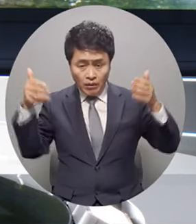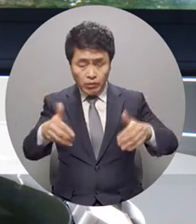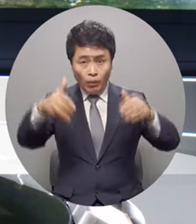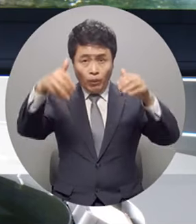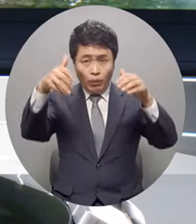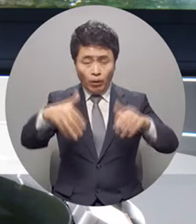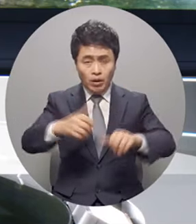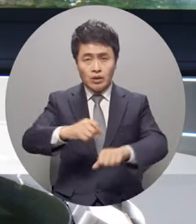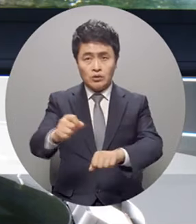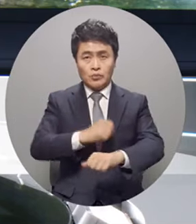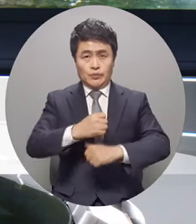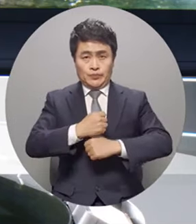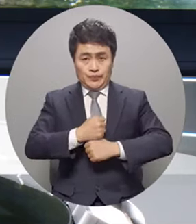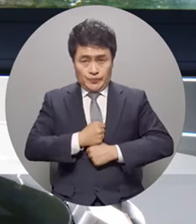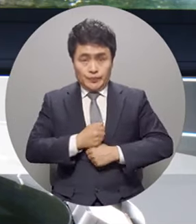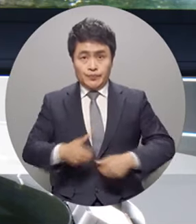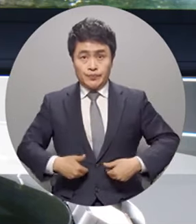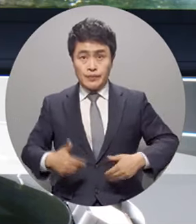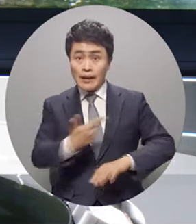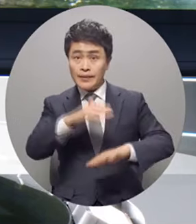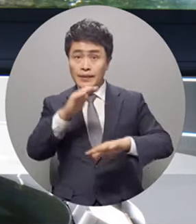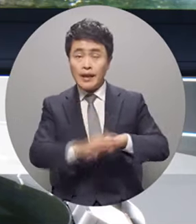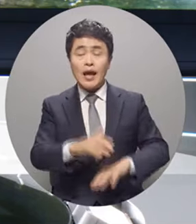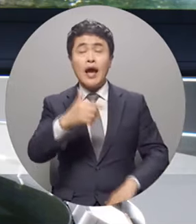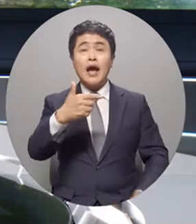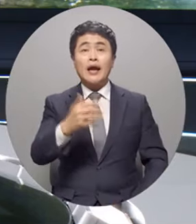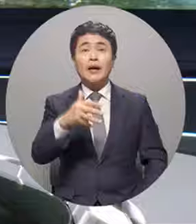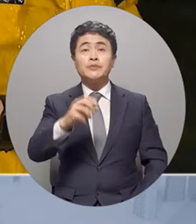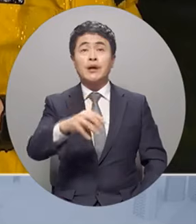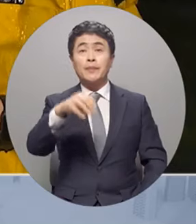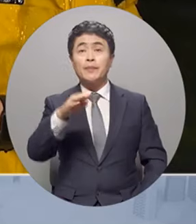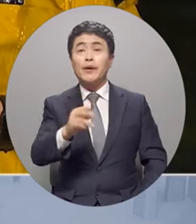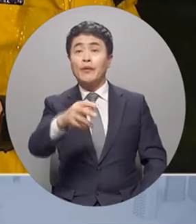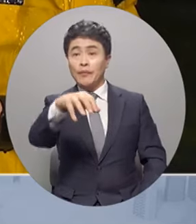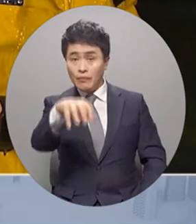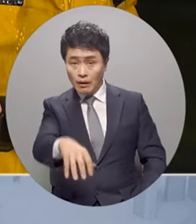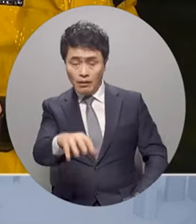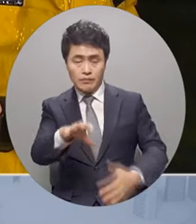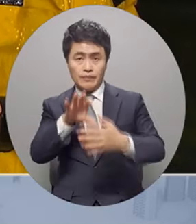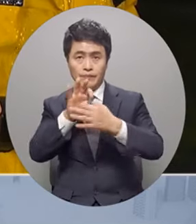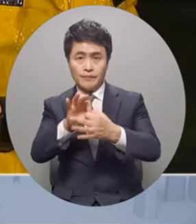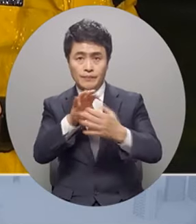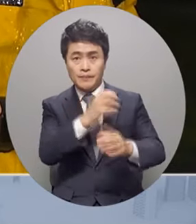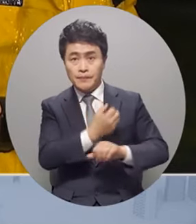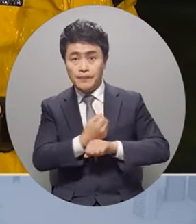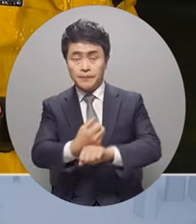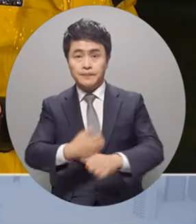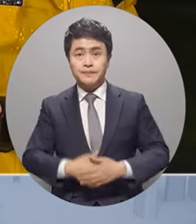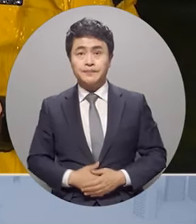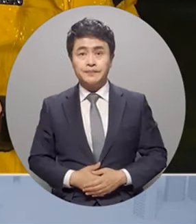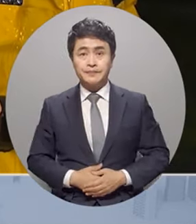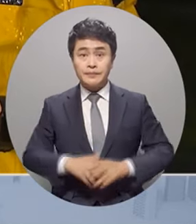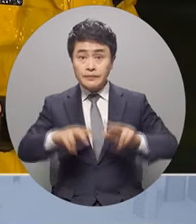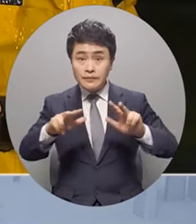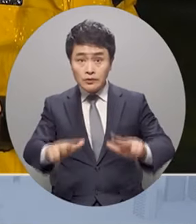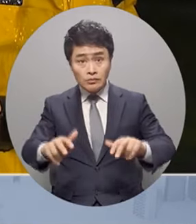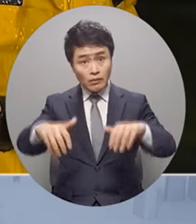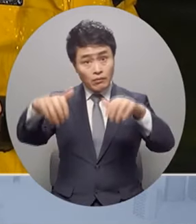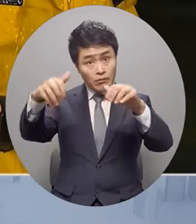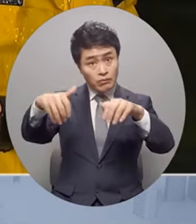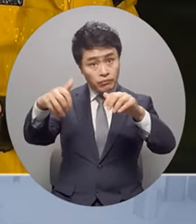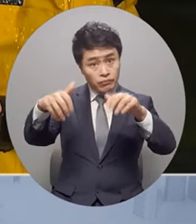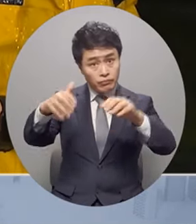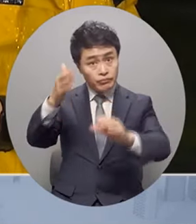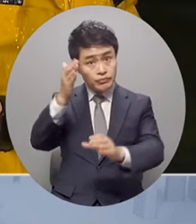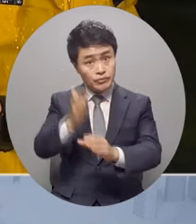각별한 주의가 필요해 보입니다. 대전 갑천변에 나가 있는 취재 기자를 연결하겠습니다. 김성국 기자, 지금도 비가 많이